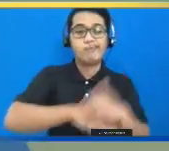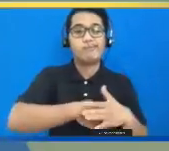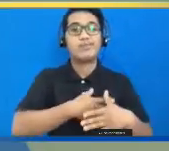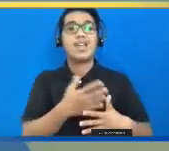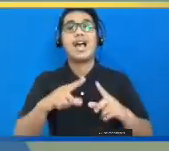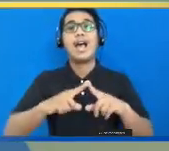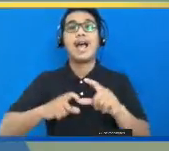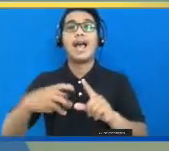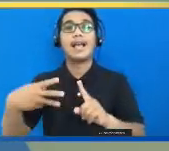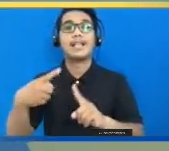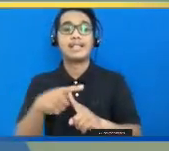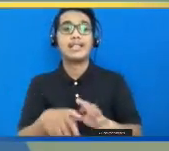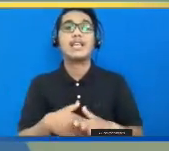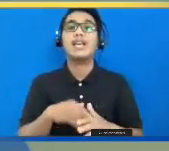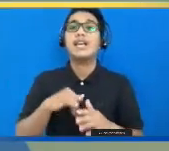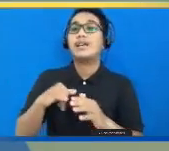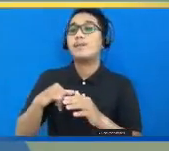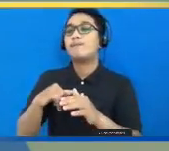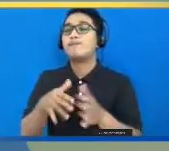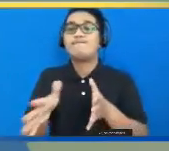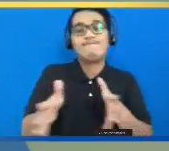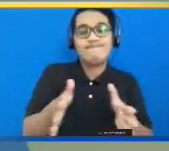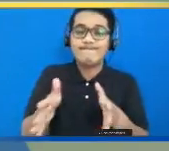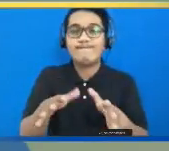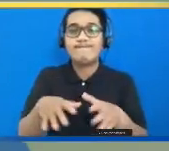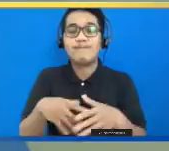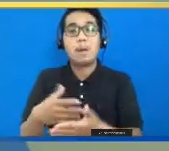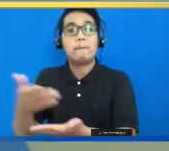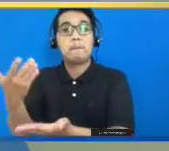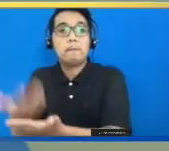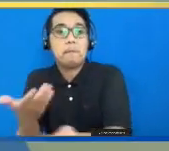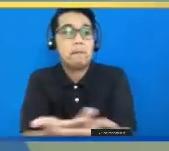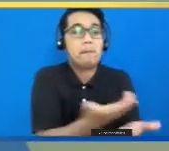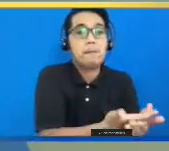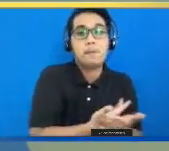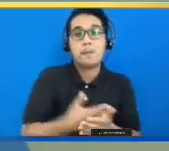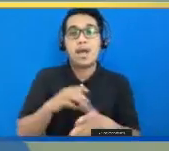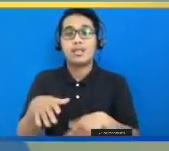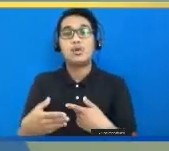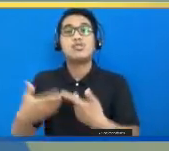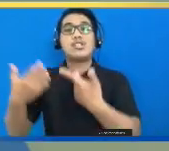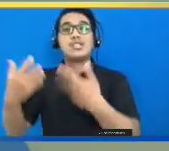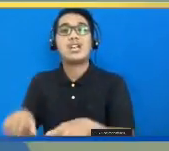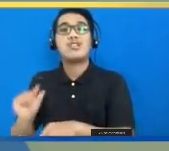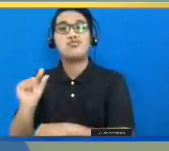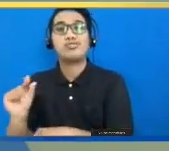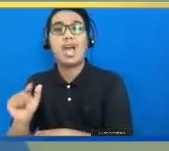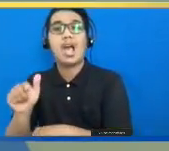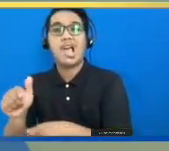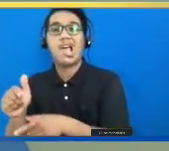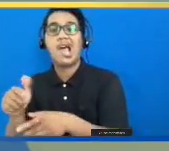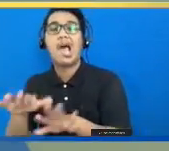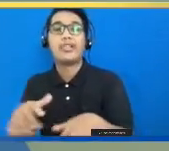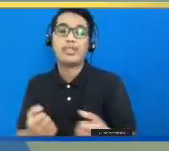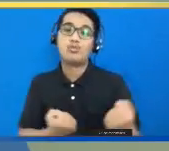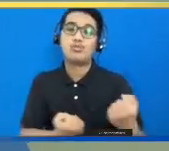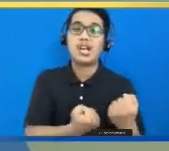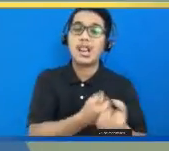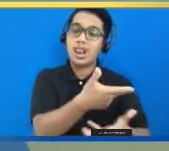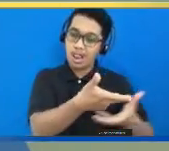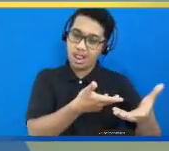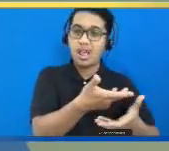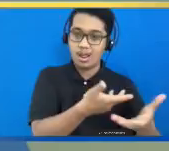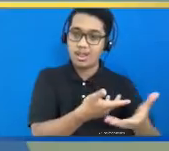aset intensifikasi penanganan penagihan dan penyelesaian piutang serta juga mendorong inovasi layanan